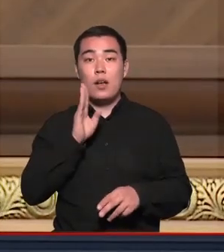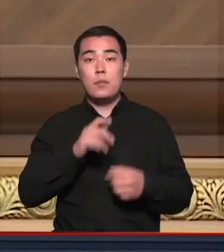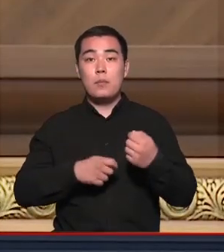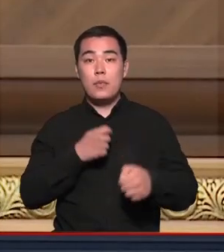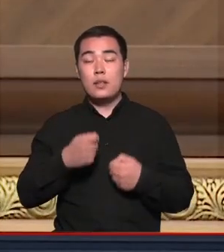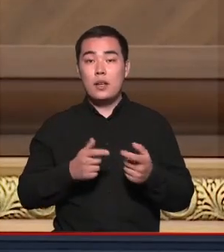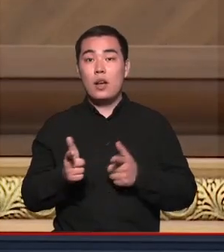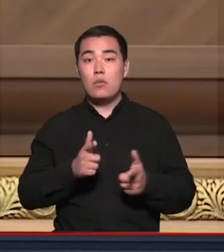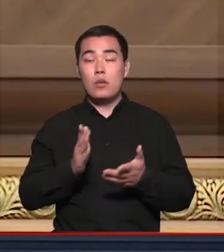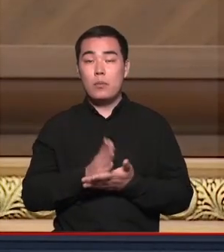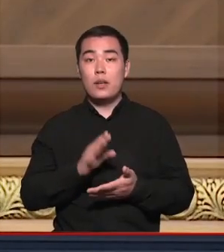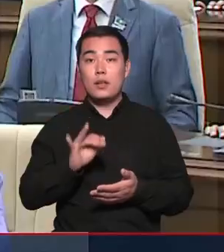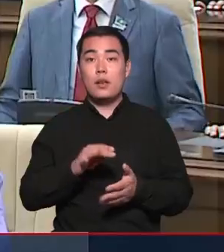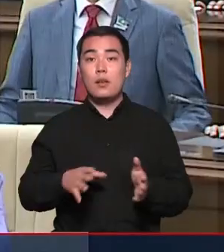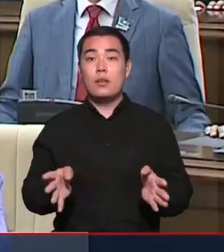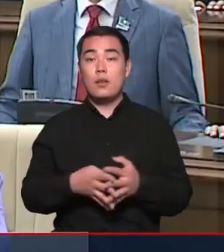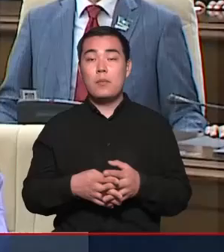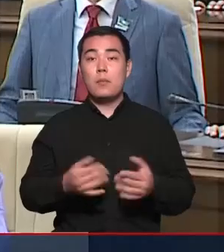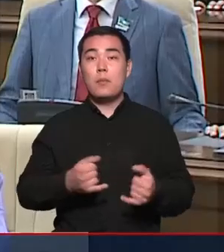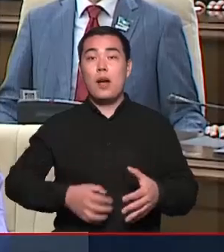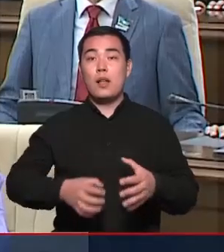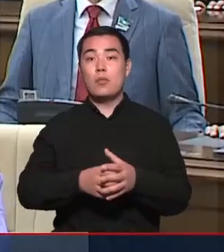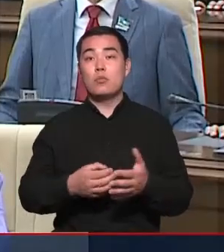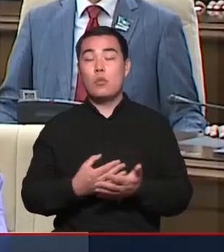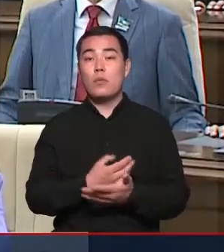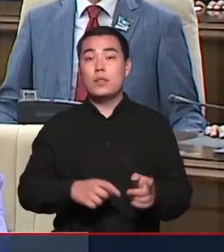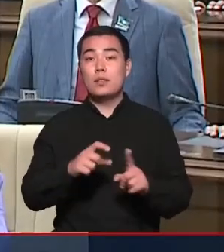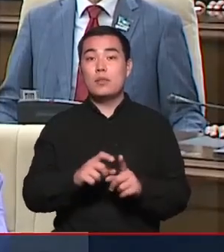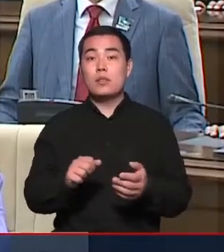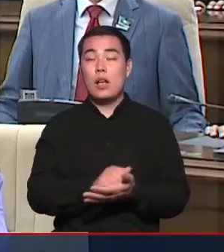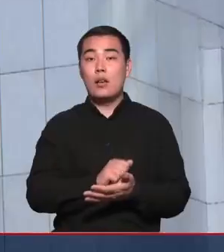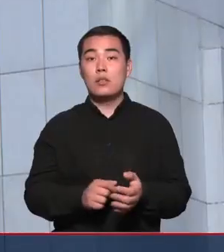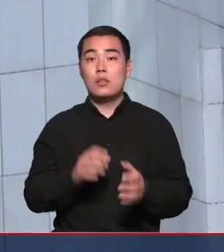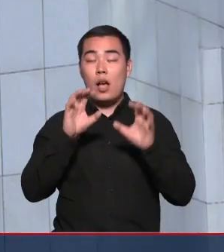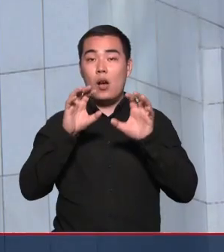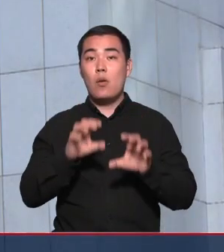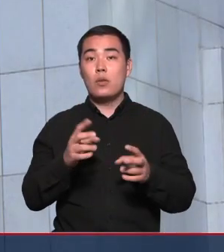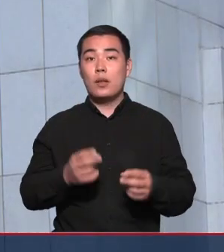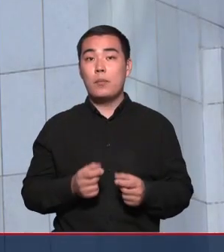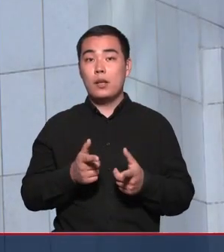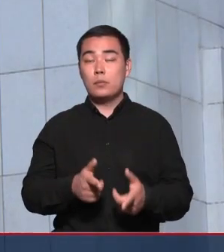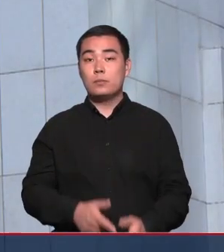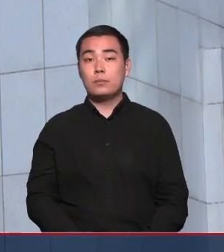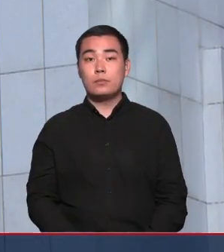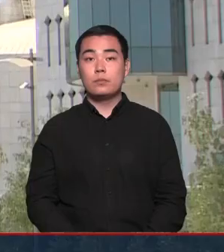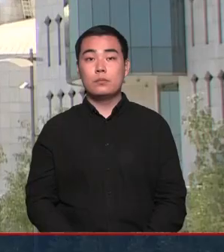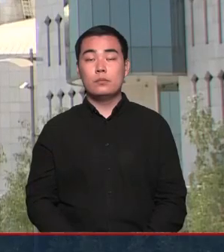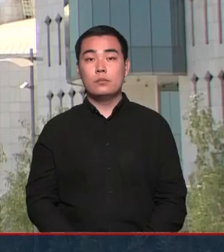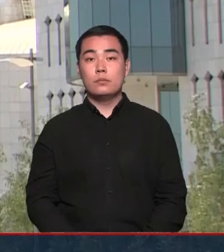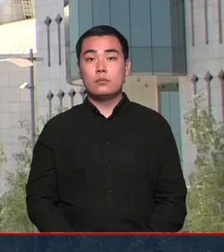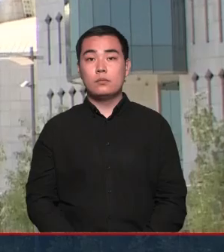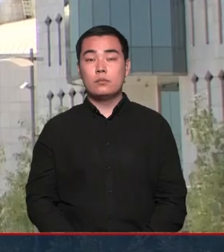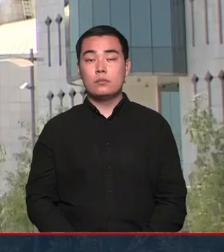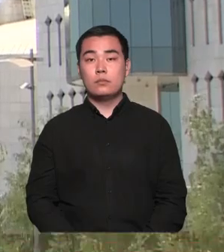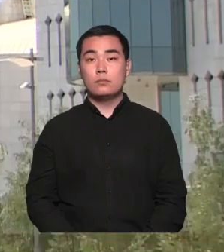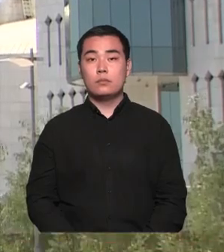үңіледі. Сондай-ақ қос палата қарауына мүлдем жаңа цифрлық кодекс түсуі тиіс. Нысаналы ғыл, Райымбек Биғожаев, Алихан